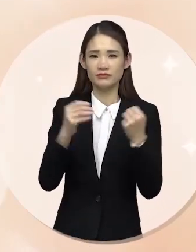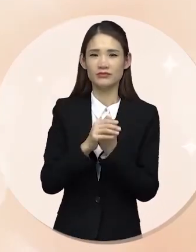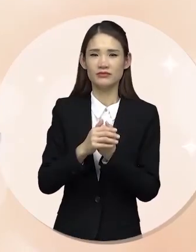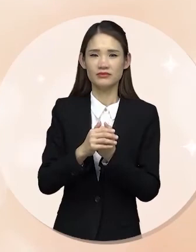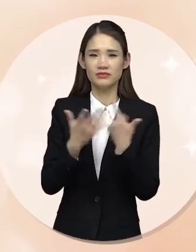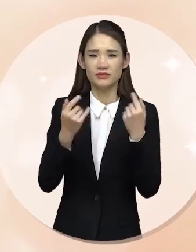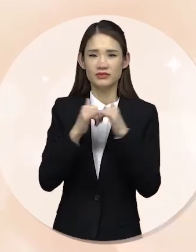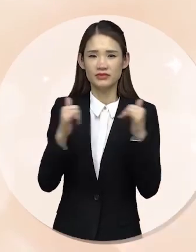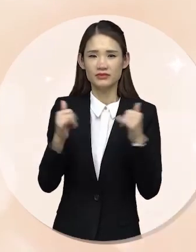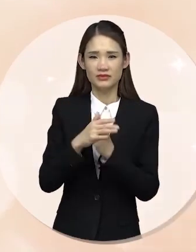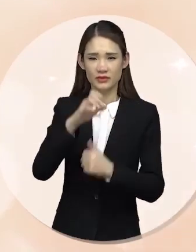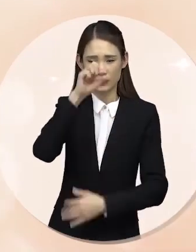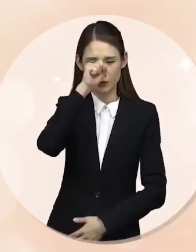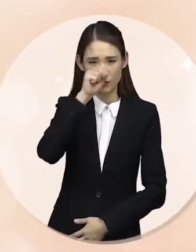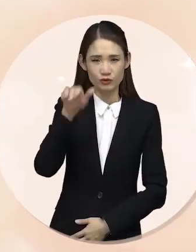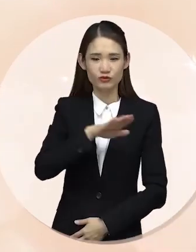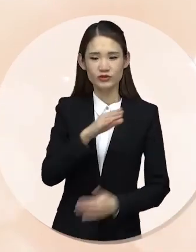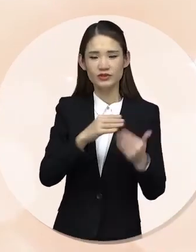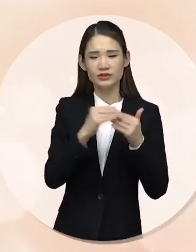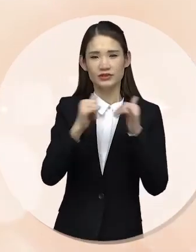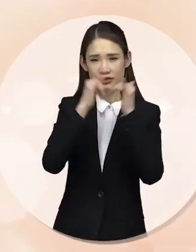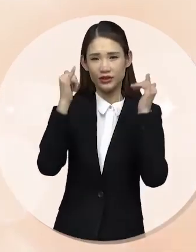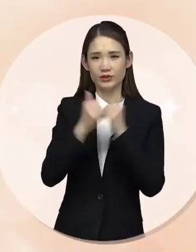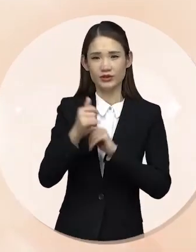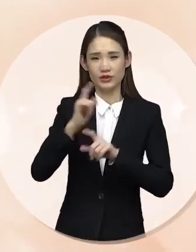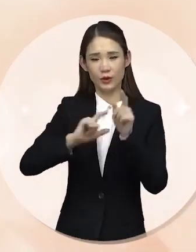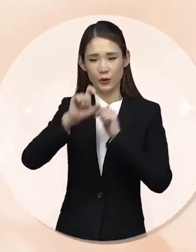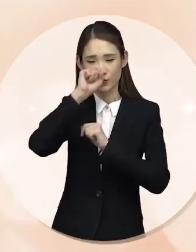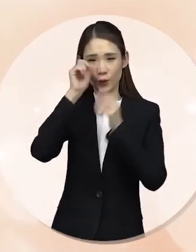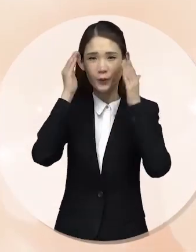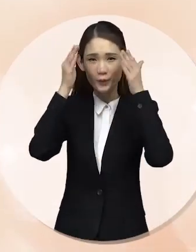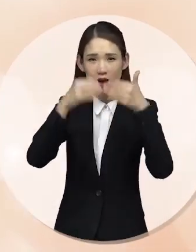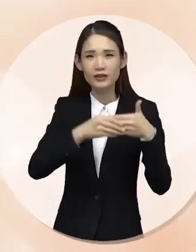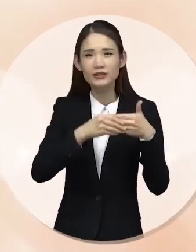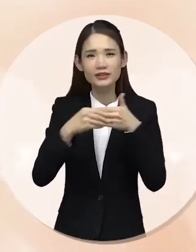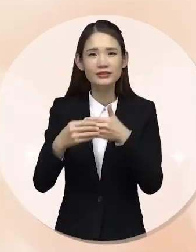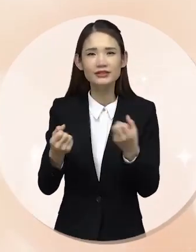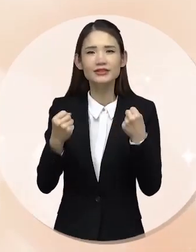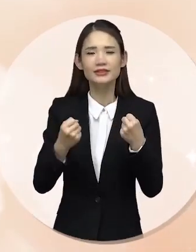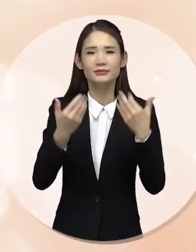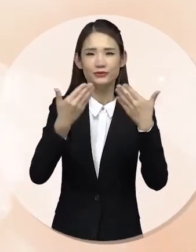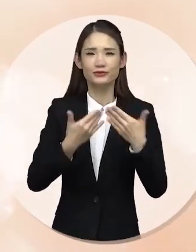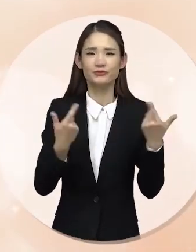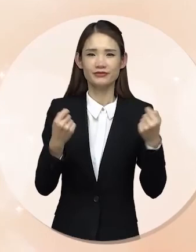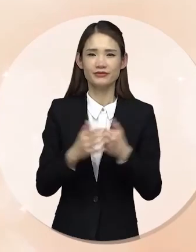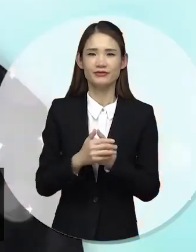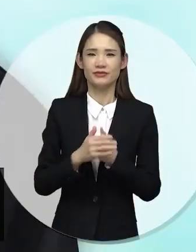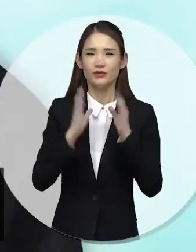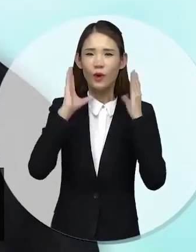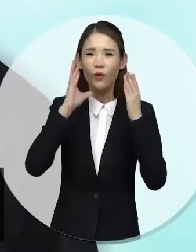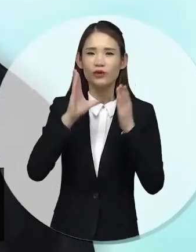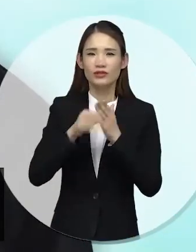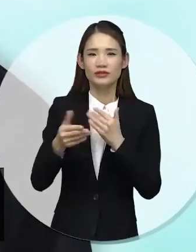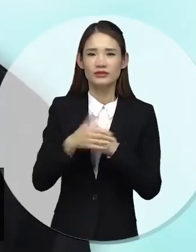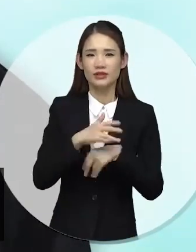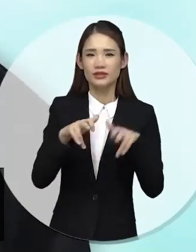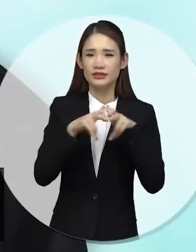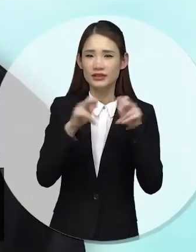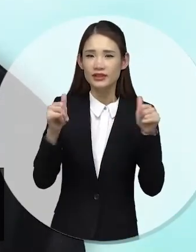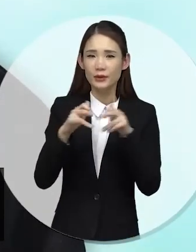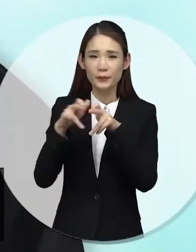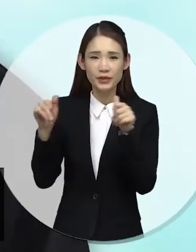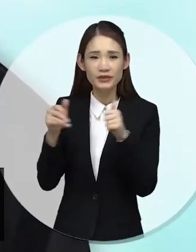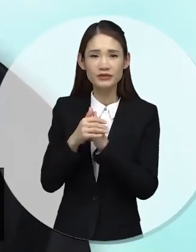하는데 저는 그런 사람들의 선함이 우리 사회를 조금 더 나은 방향으로 이끌 수 있는 힘이라고 생각을 하거든요. 어렸을 때부터